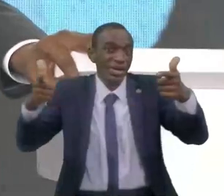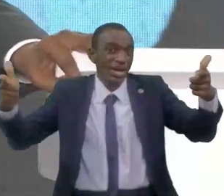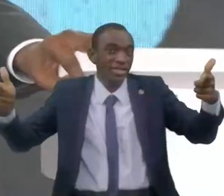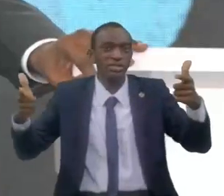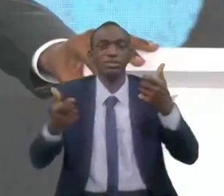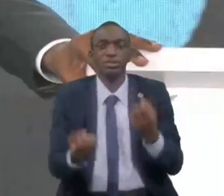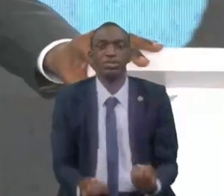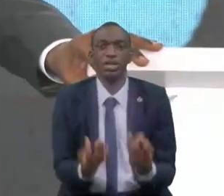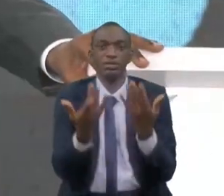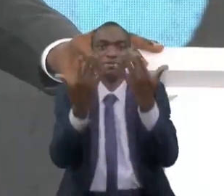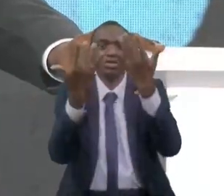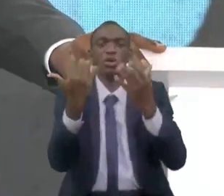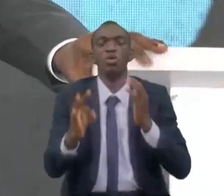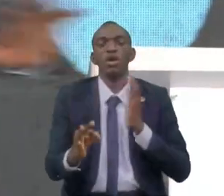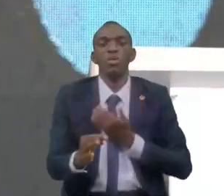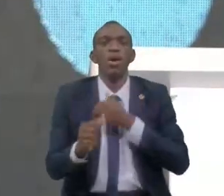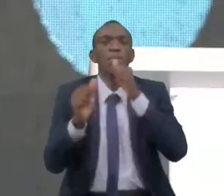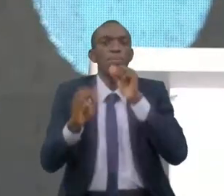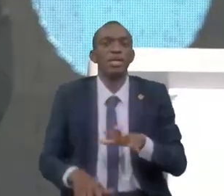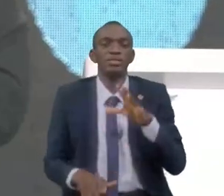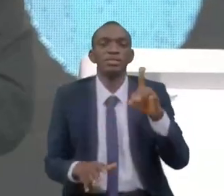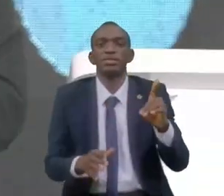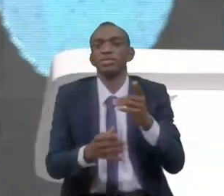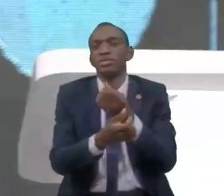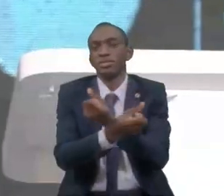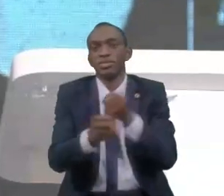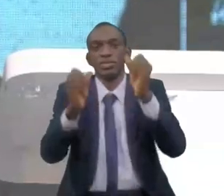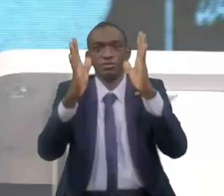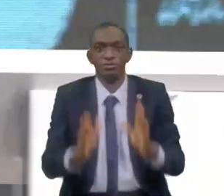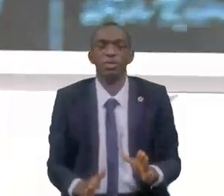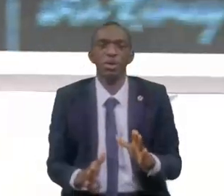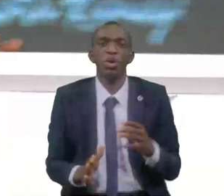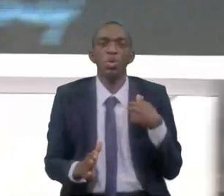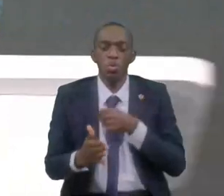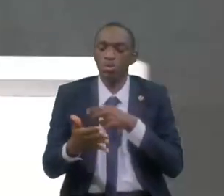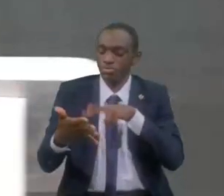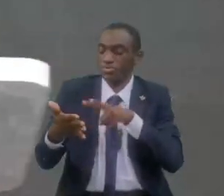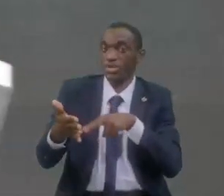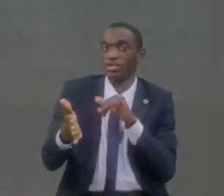Le grand sacrifice de notre Sauveur béni. Nous avons déjà lu ça.